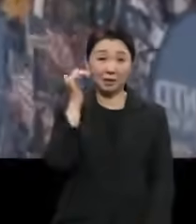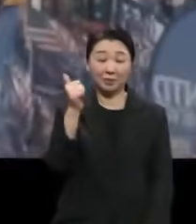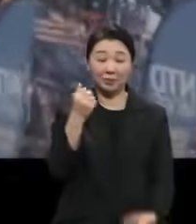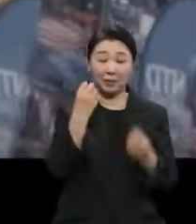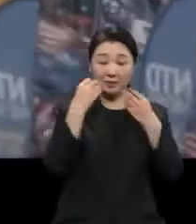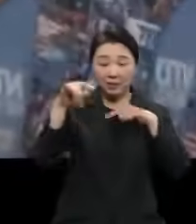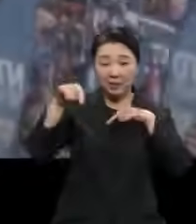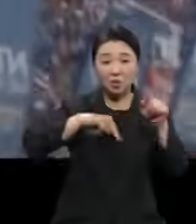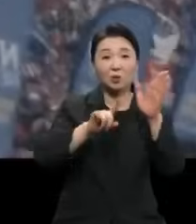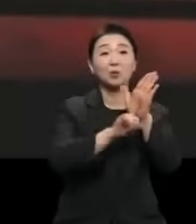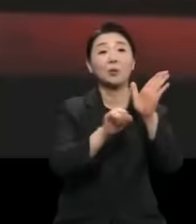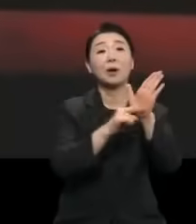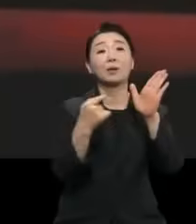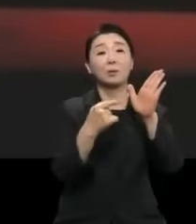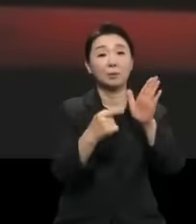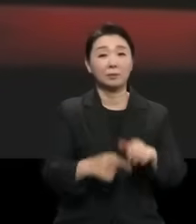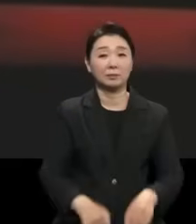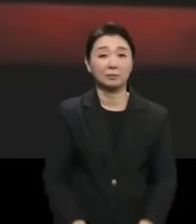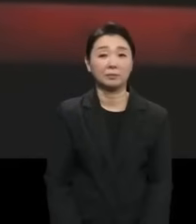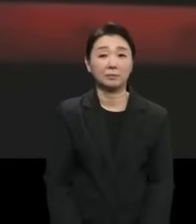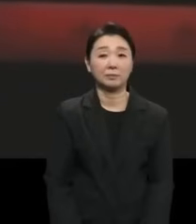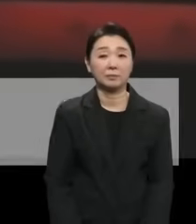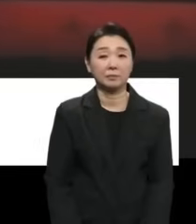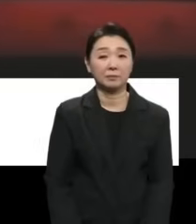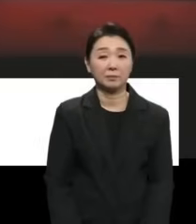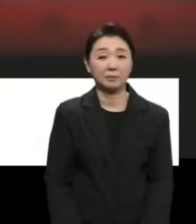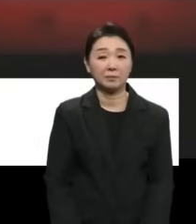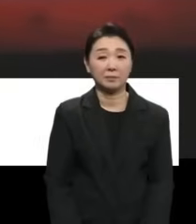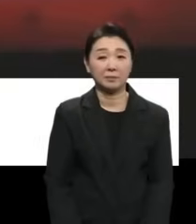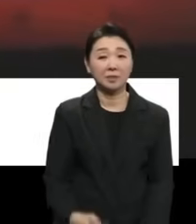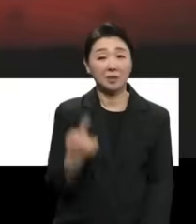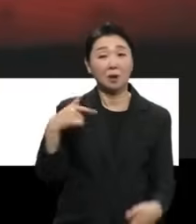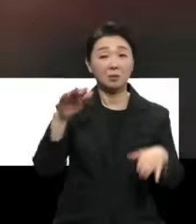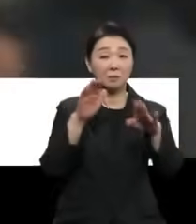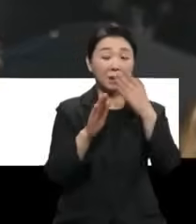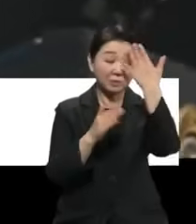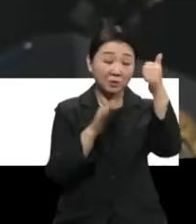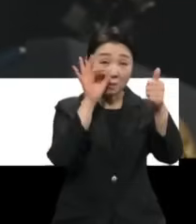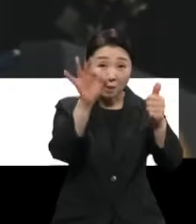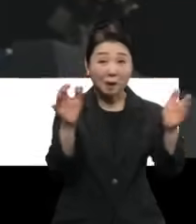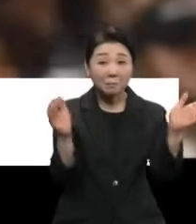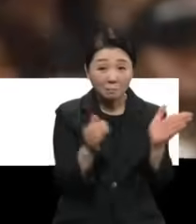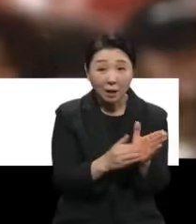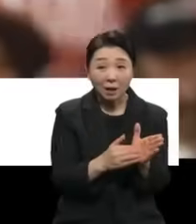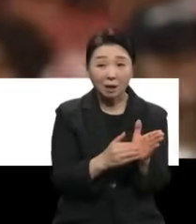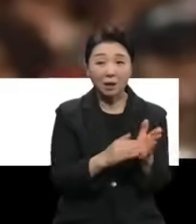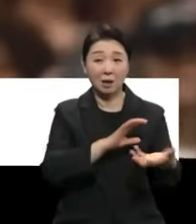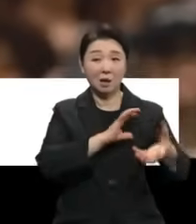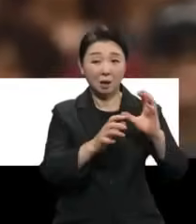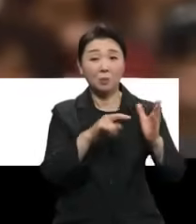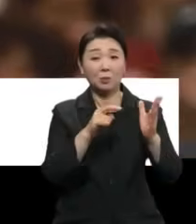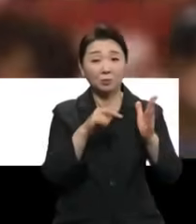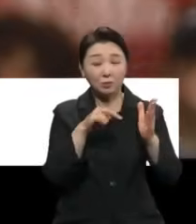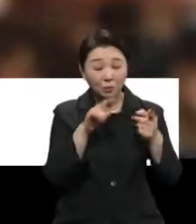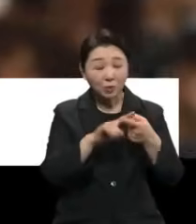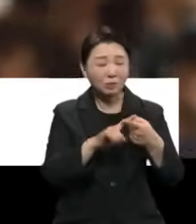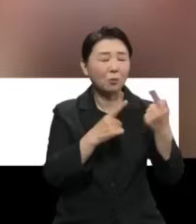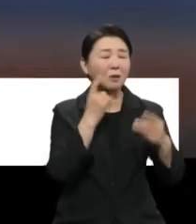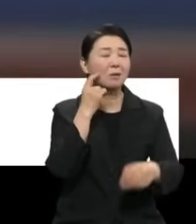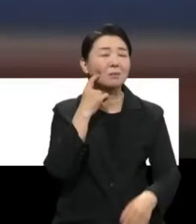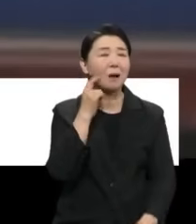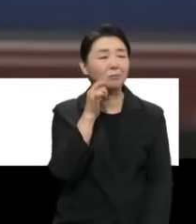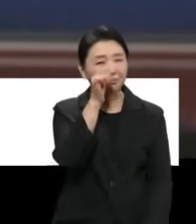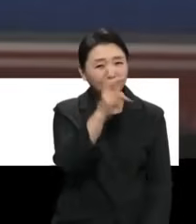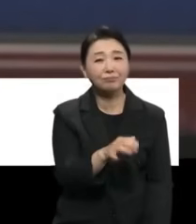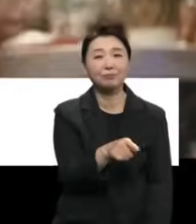내놓은 새 정치 광고입니다. I mean it sincerely, the most lies told in a single debate.